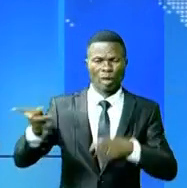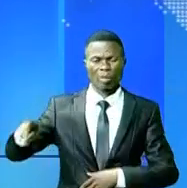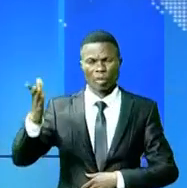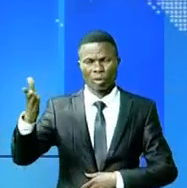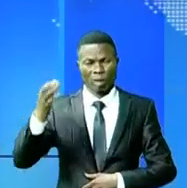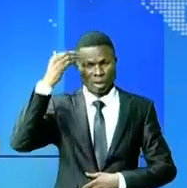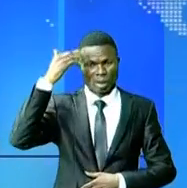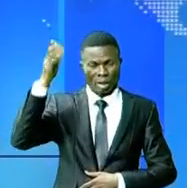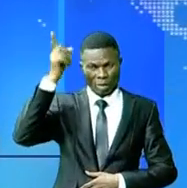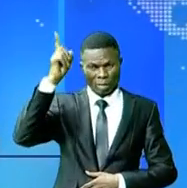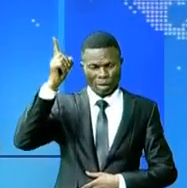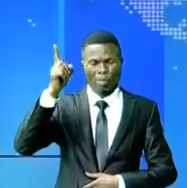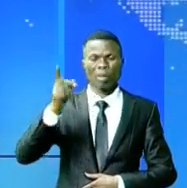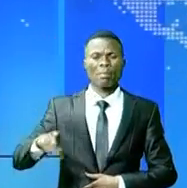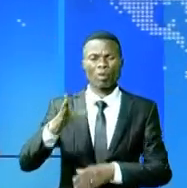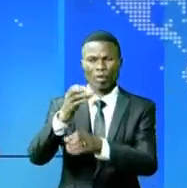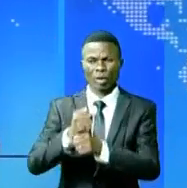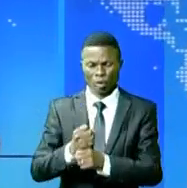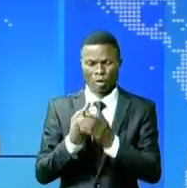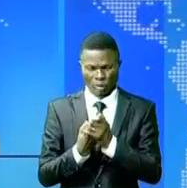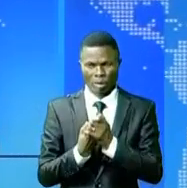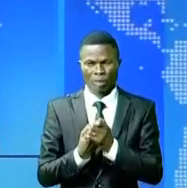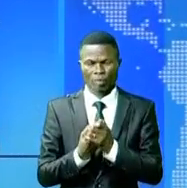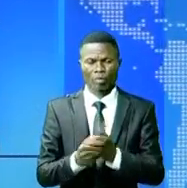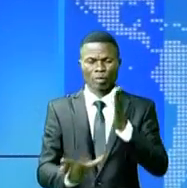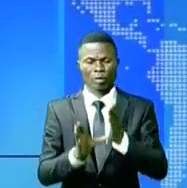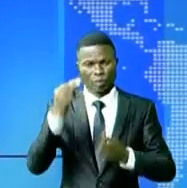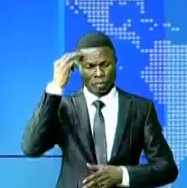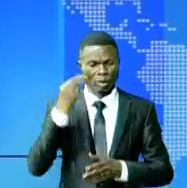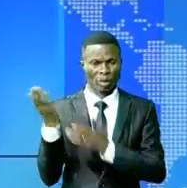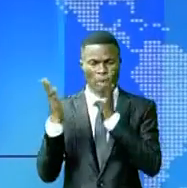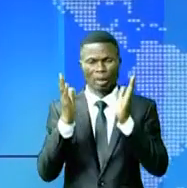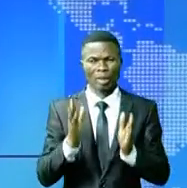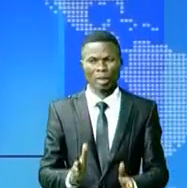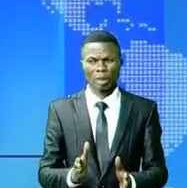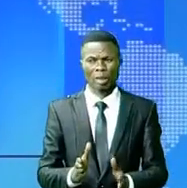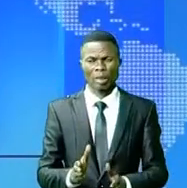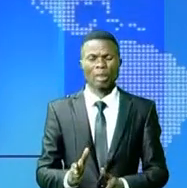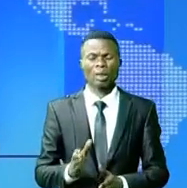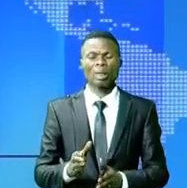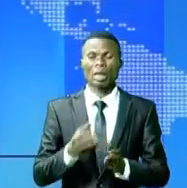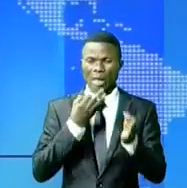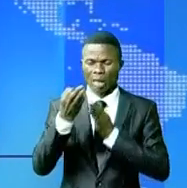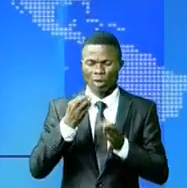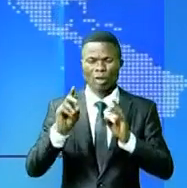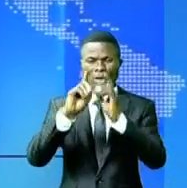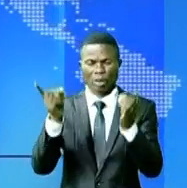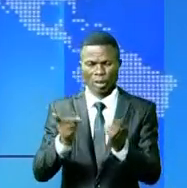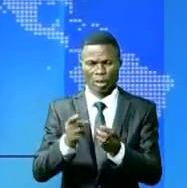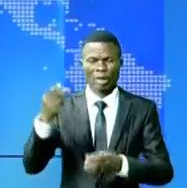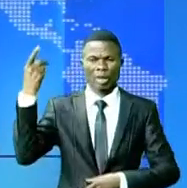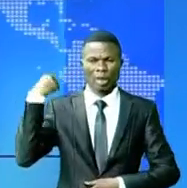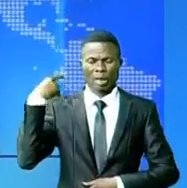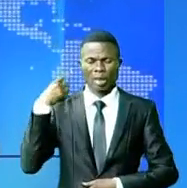provinces. L'Équateur sera servi d'ici là. Le vice-ministre de transport, Marc Ekilala, certifié à la délégation des